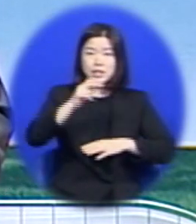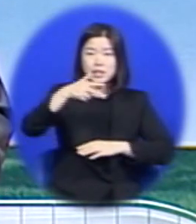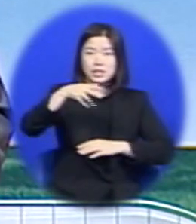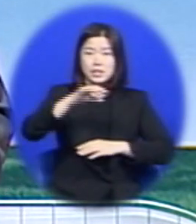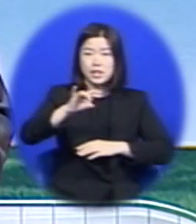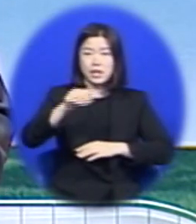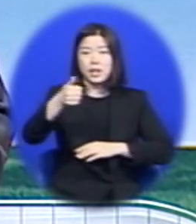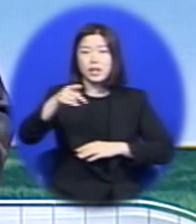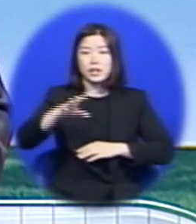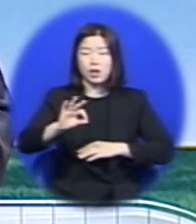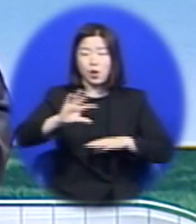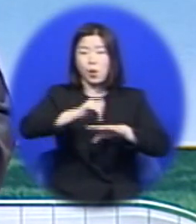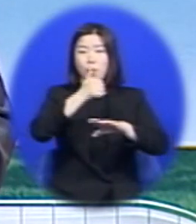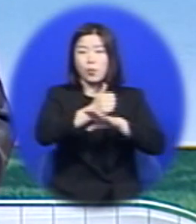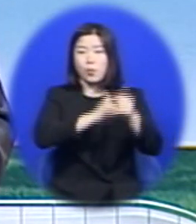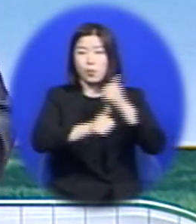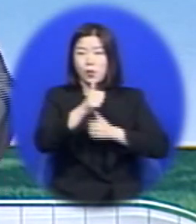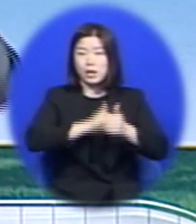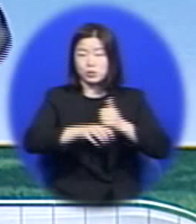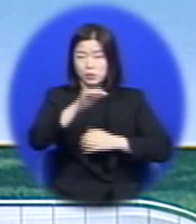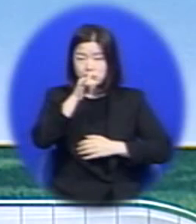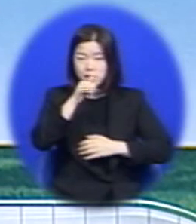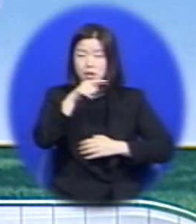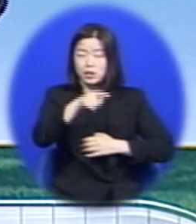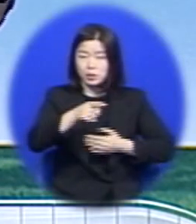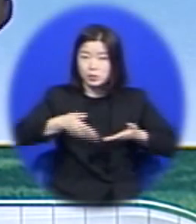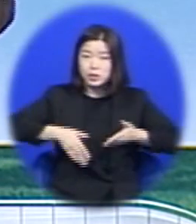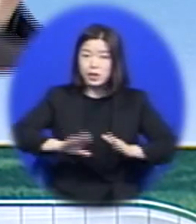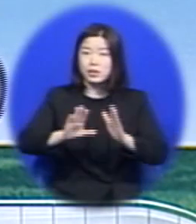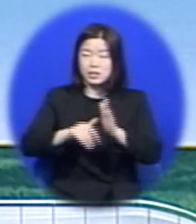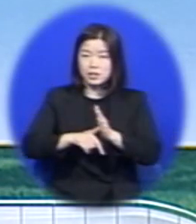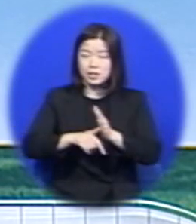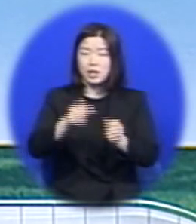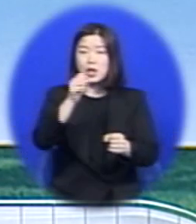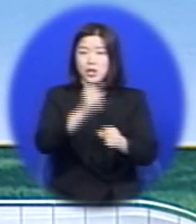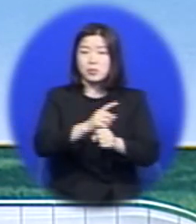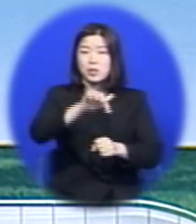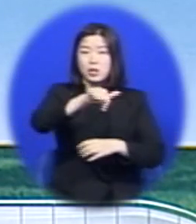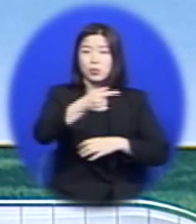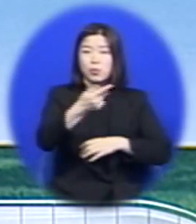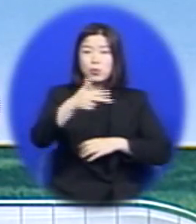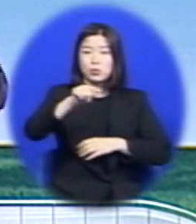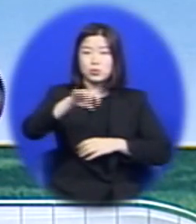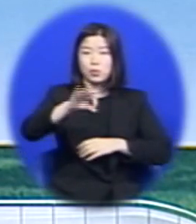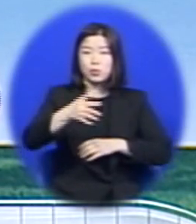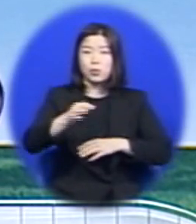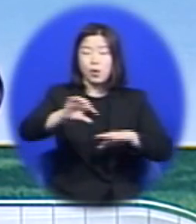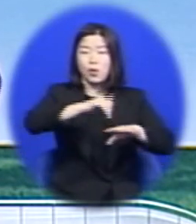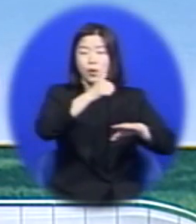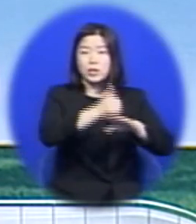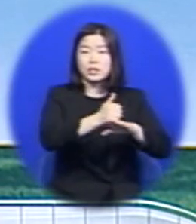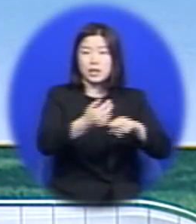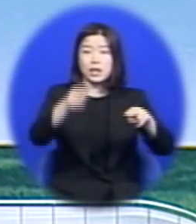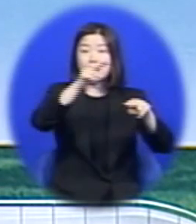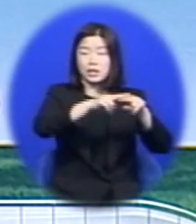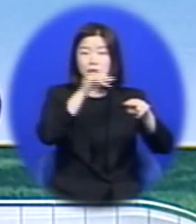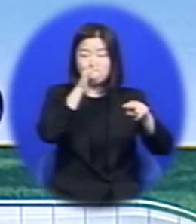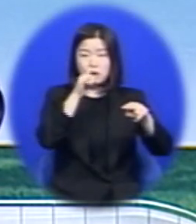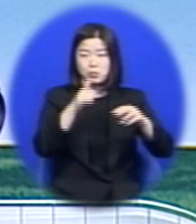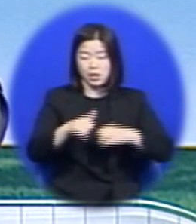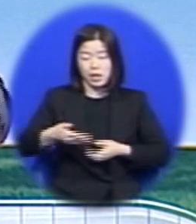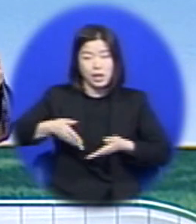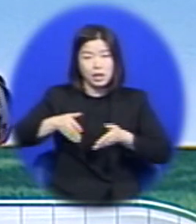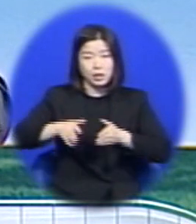계십니다. 그분이 태어났을 때 벌써 고종 황제가 이미 왕이 되었기 때문에 서열상으로는 그가 더